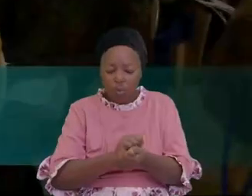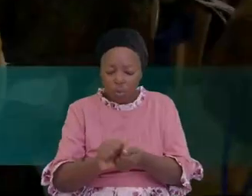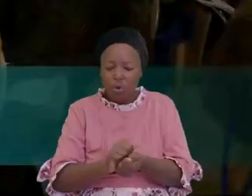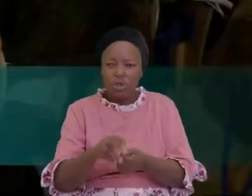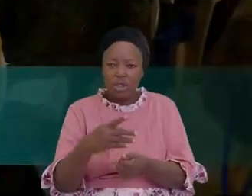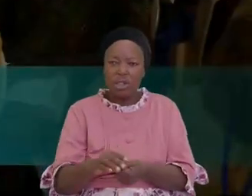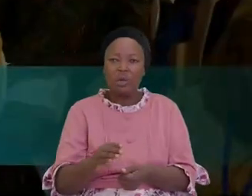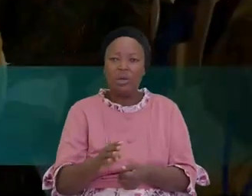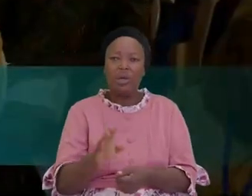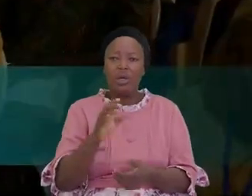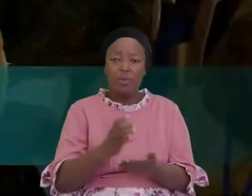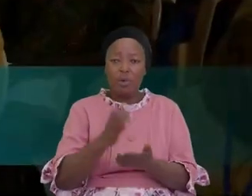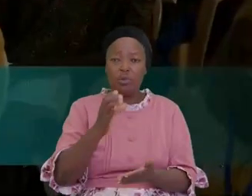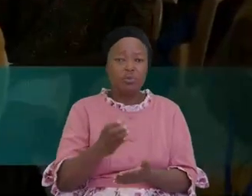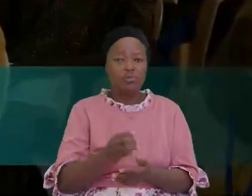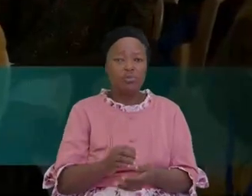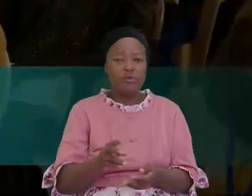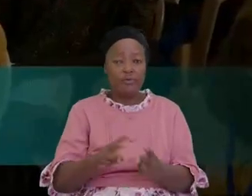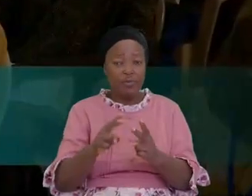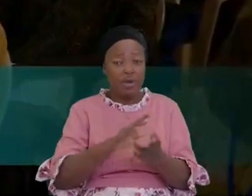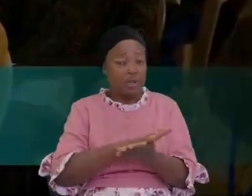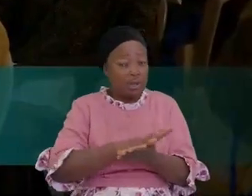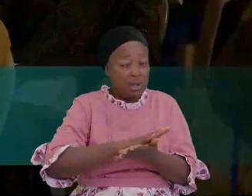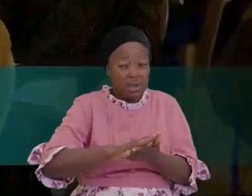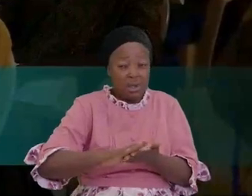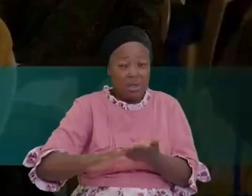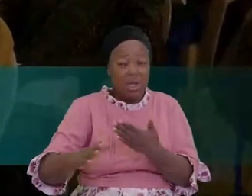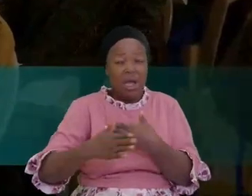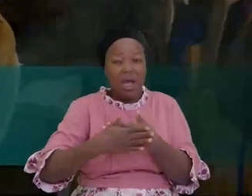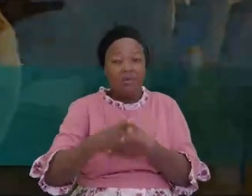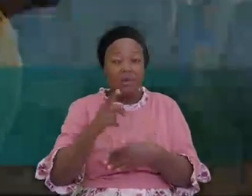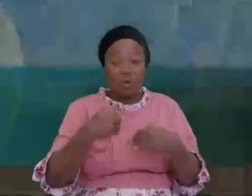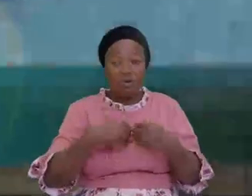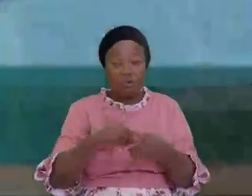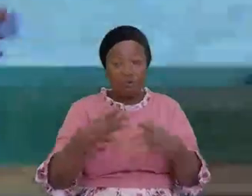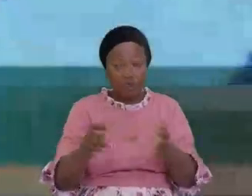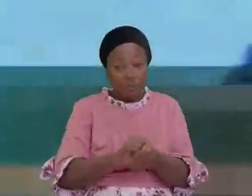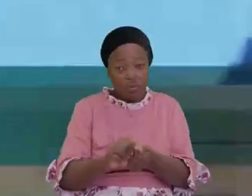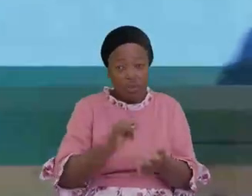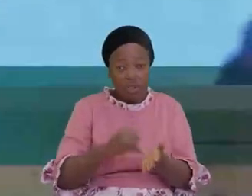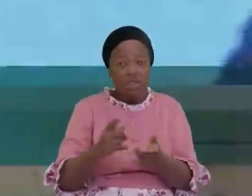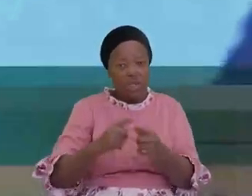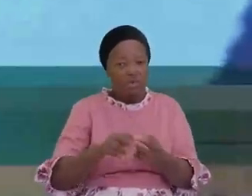tu dois laver soigneusement cette petite bouteille. Après l'avoir lavée